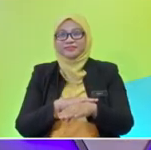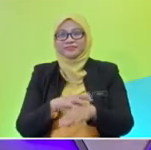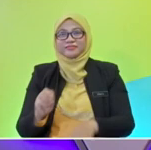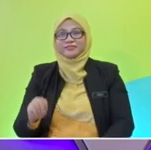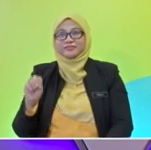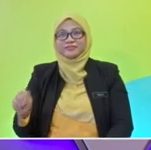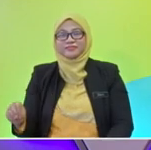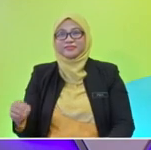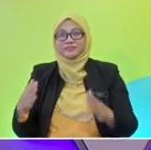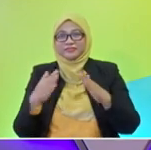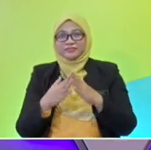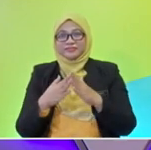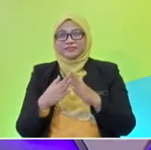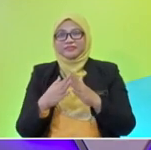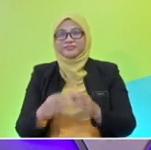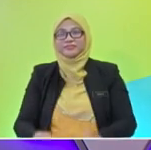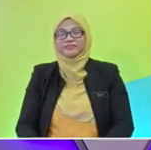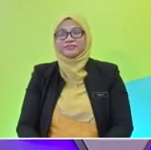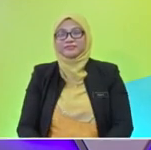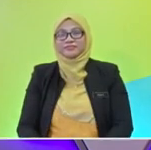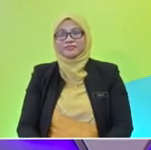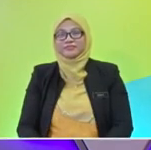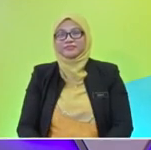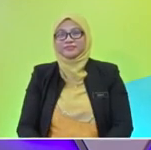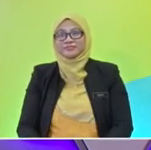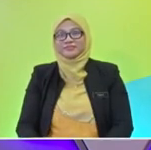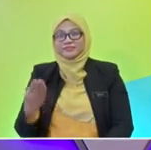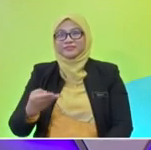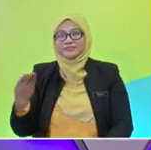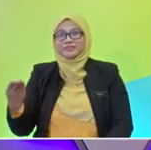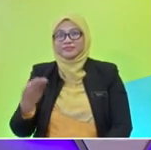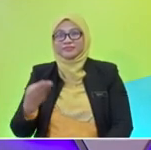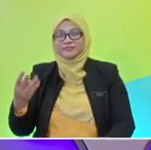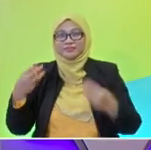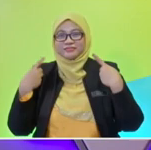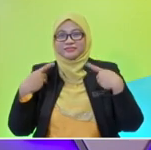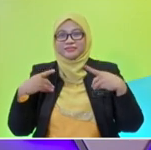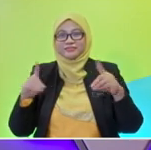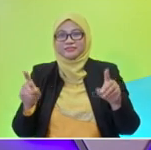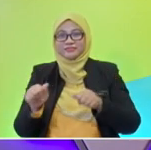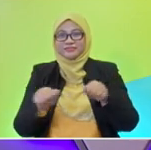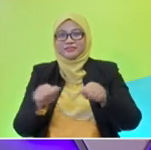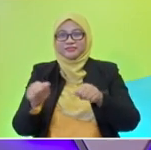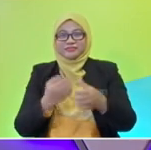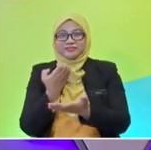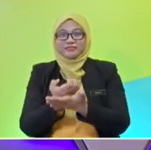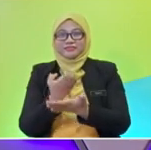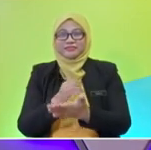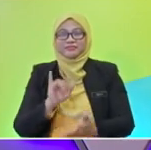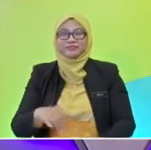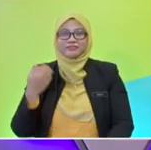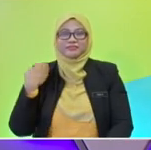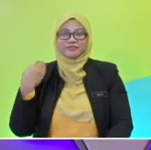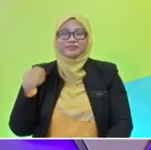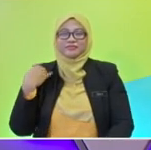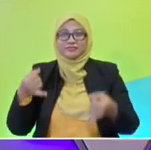dan juga berada di rumah berkaitan dengan barang-barang dagangan ataupun aktivitas ekonomi yang dihadirkan dan